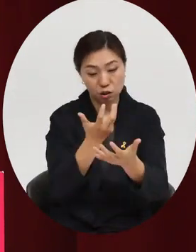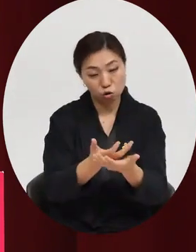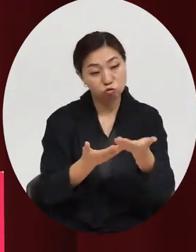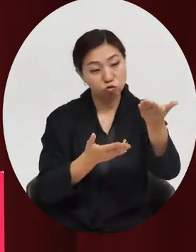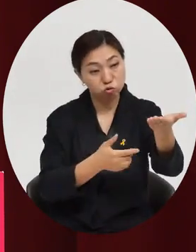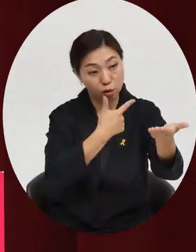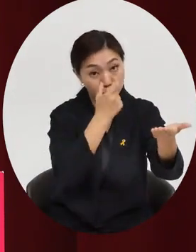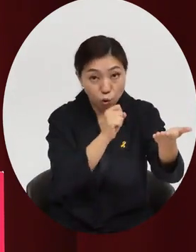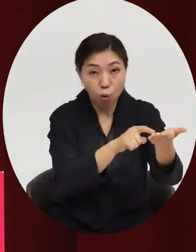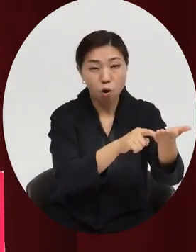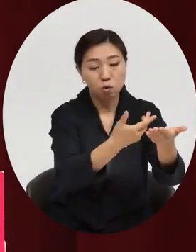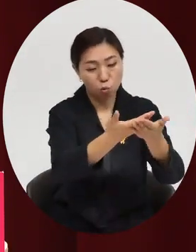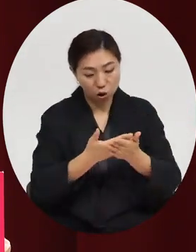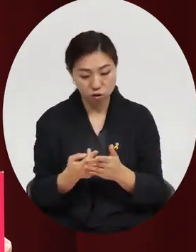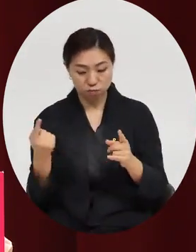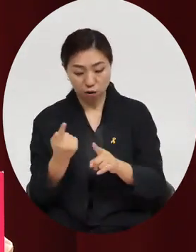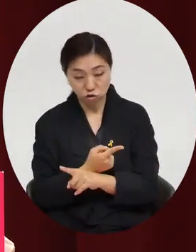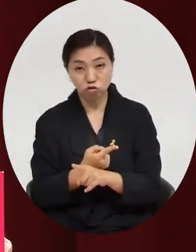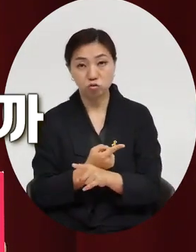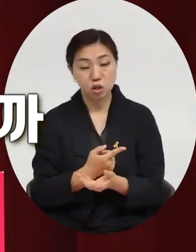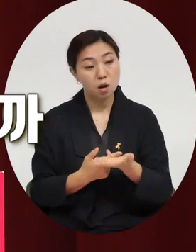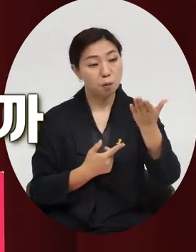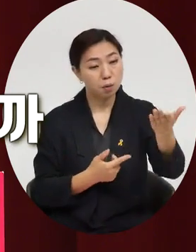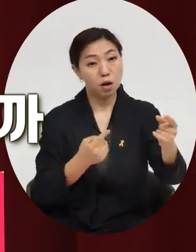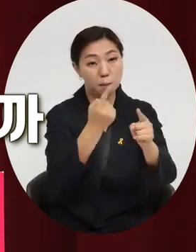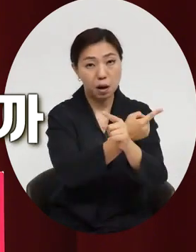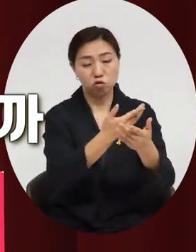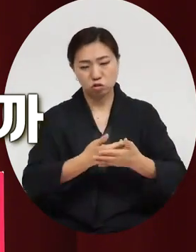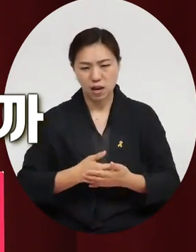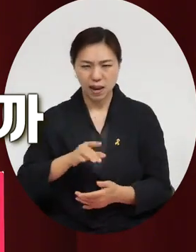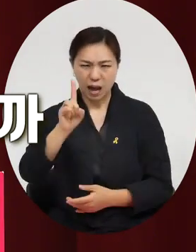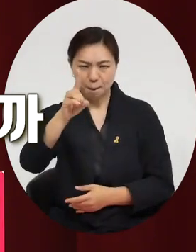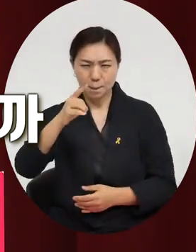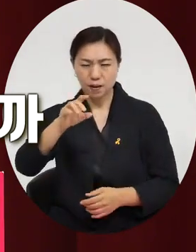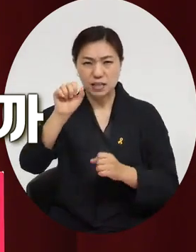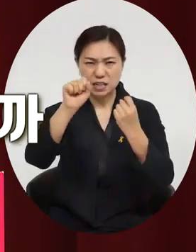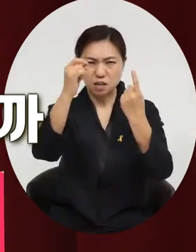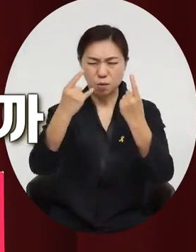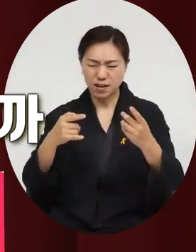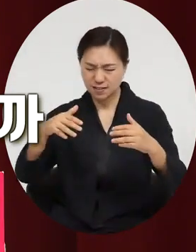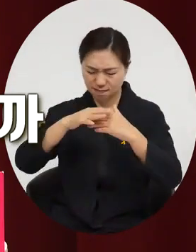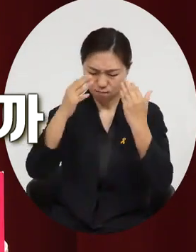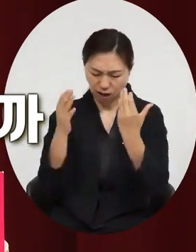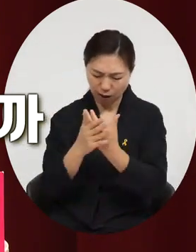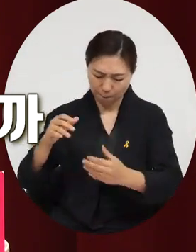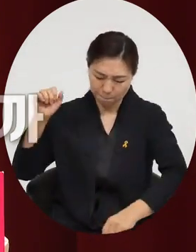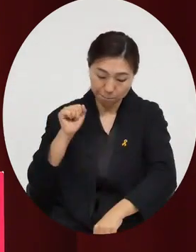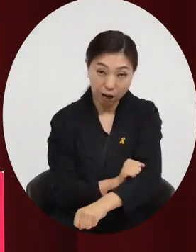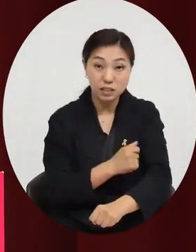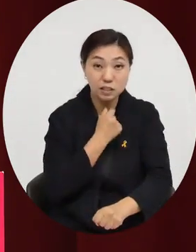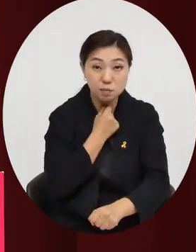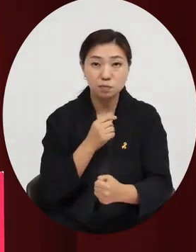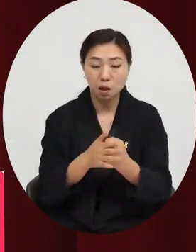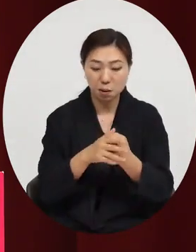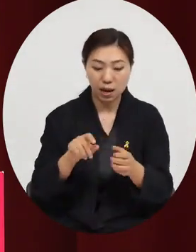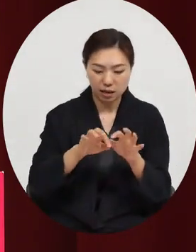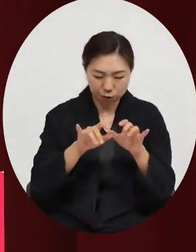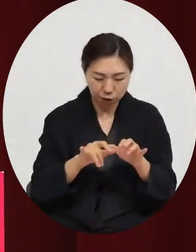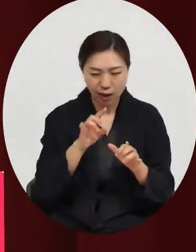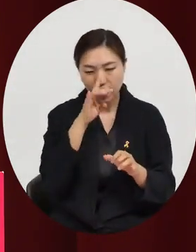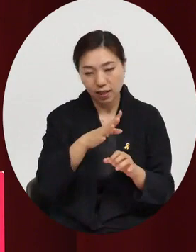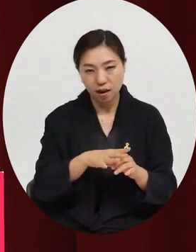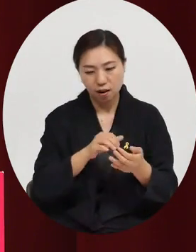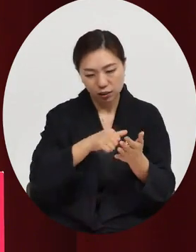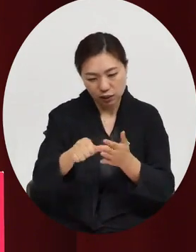교수님 부족하다면 또 가져와서 또 고치고 이러면 되지. 근데 자기는 너무 잘 쓰려고 보니까 첫 장을 못 쓰잖아. 첫 장서가 또 휴퇴해 버리고